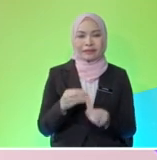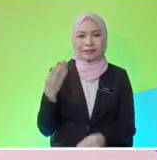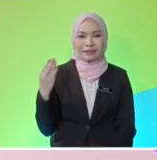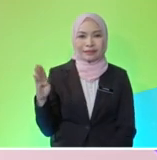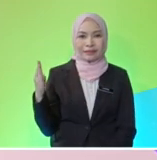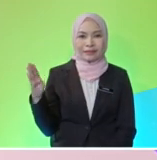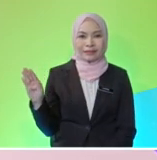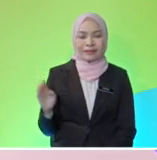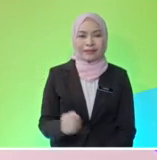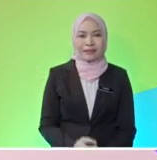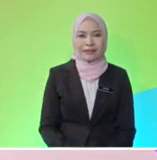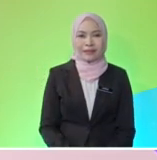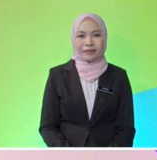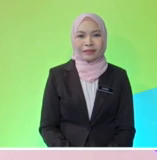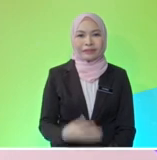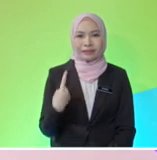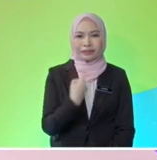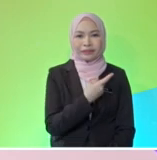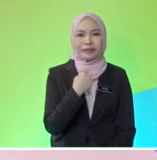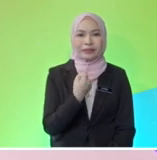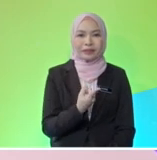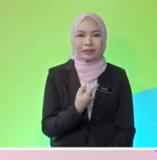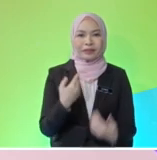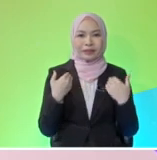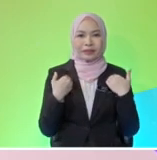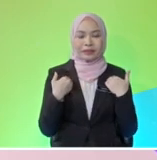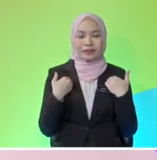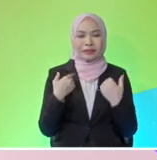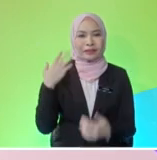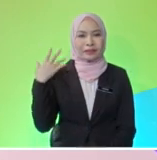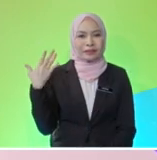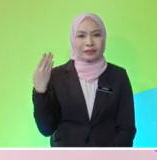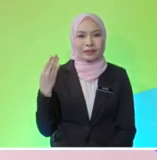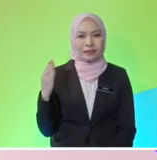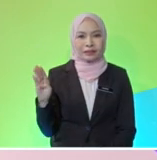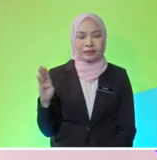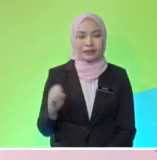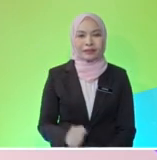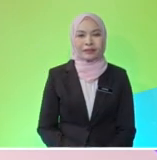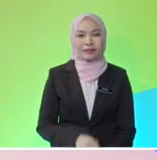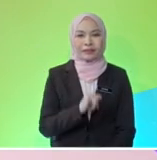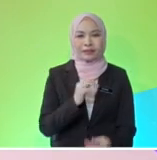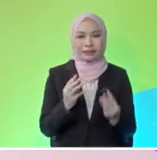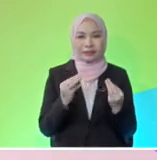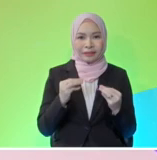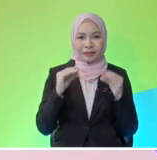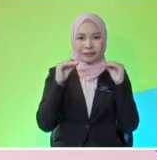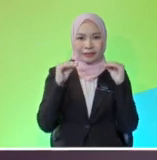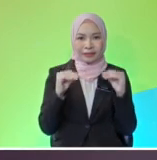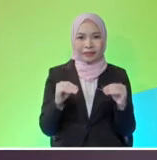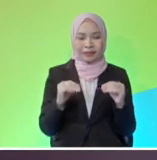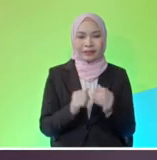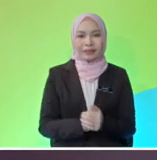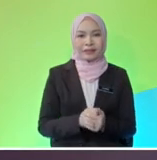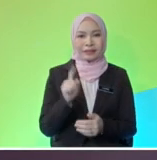nombor 10 kita sebut ada bunyi belas. Tapi cikgu nak ajar satu benda. Sebenarnya bunyi yang